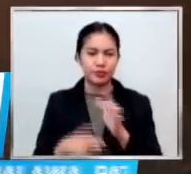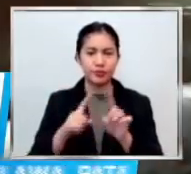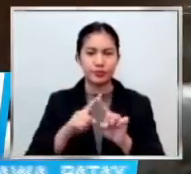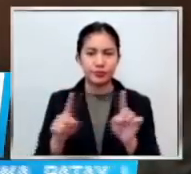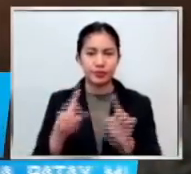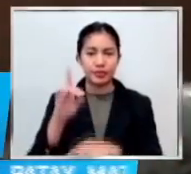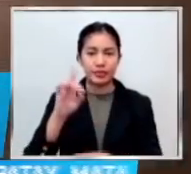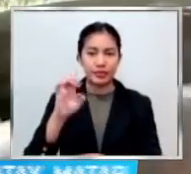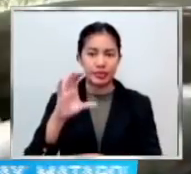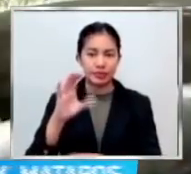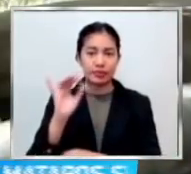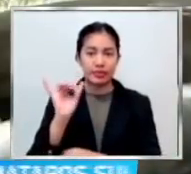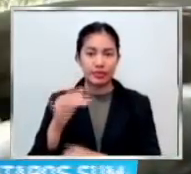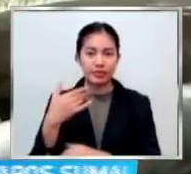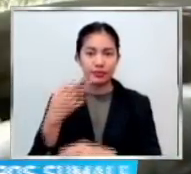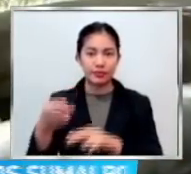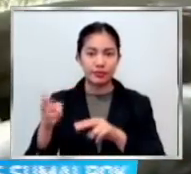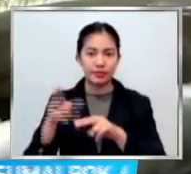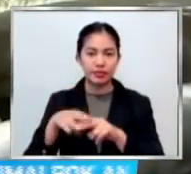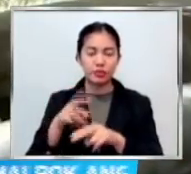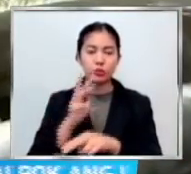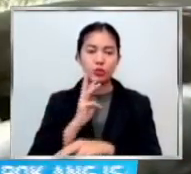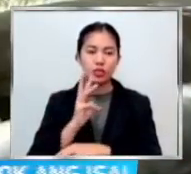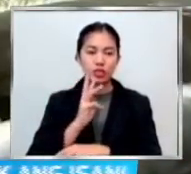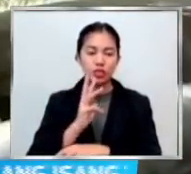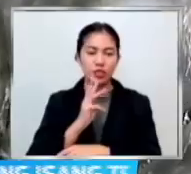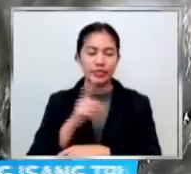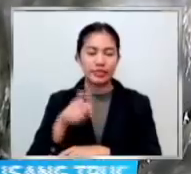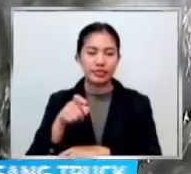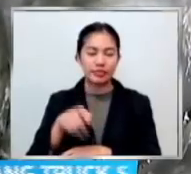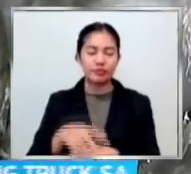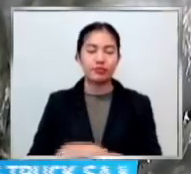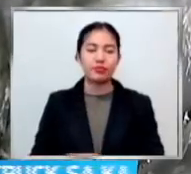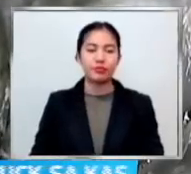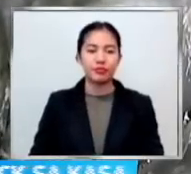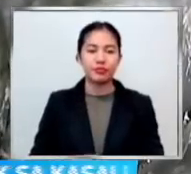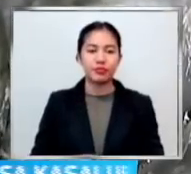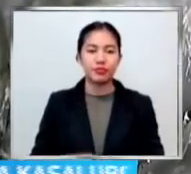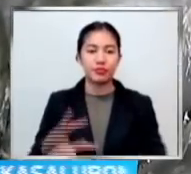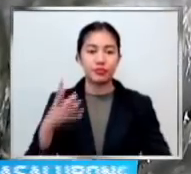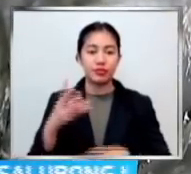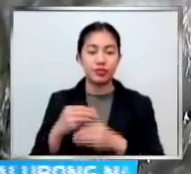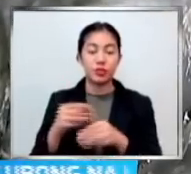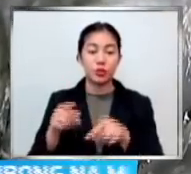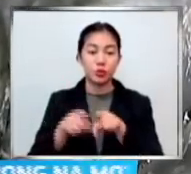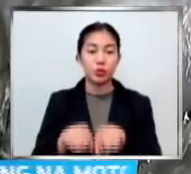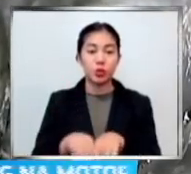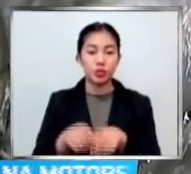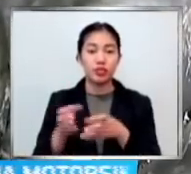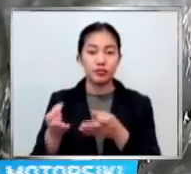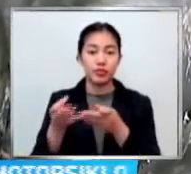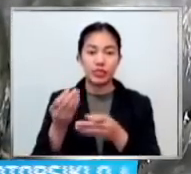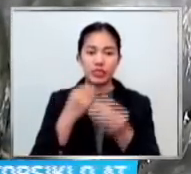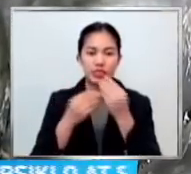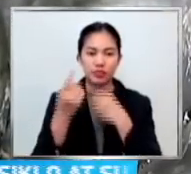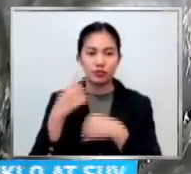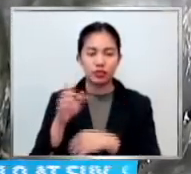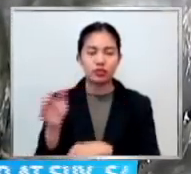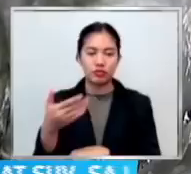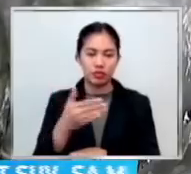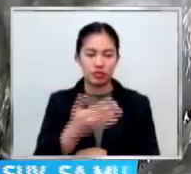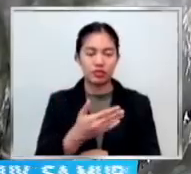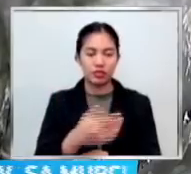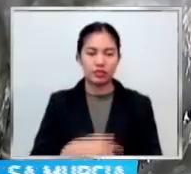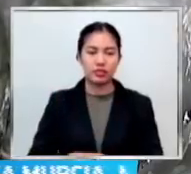tataas kasi yung pumping ng tubig. Kailangan pa rin na additional tsaka yung feeds na pinapakain. So tataas talaga yung